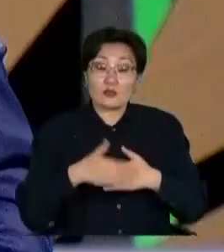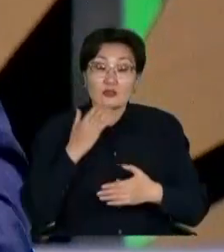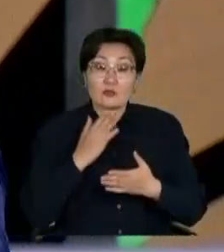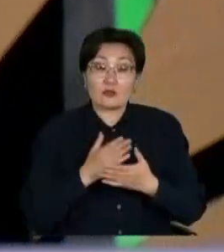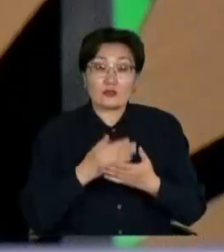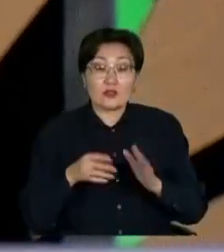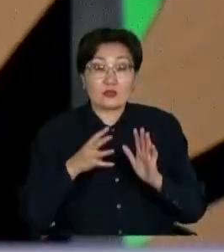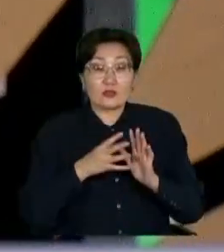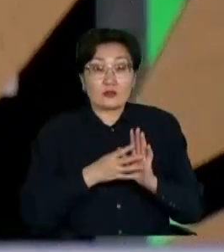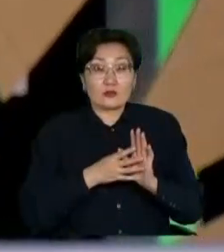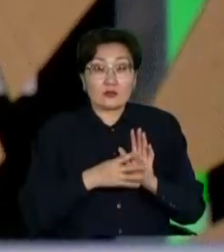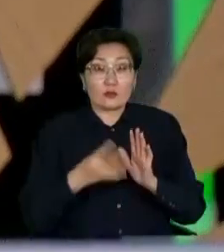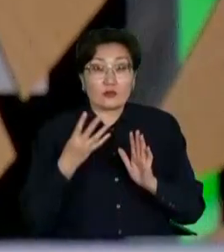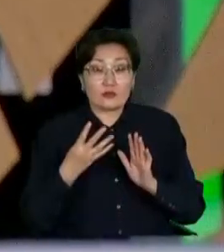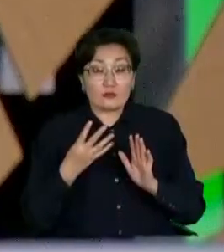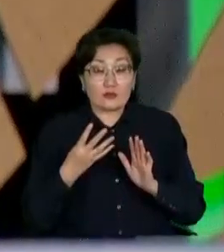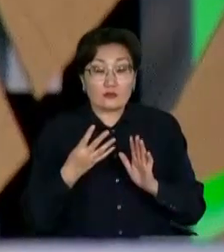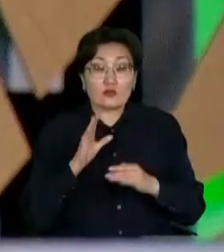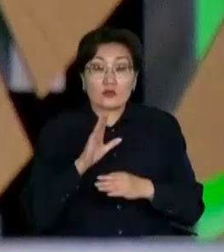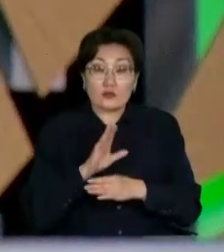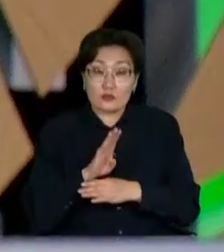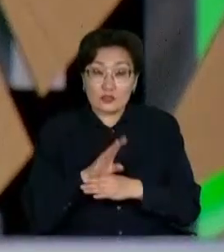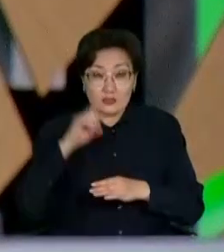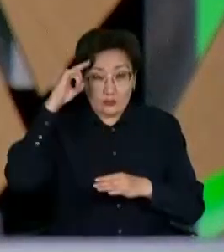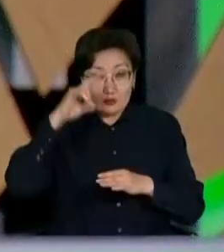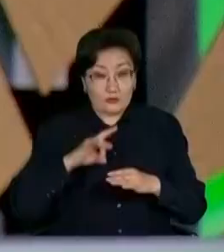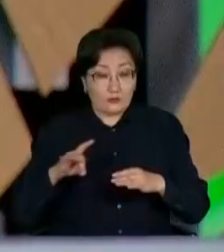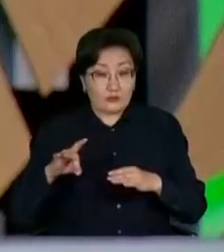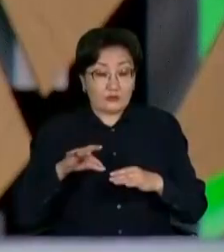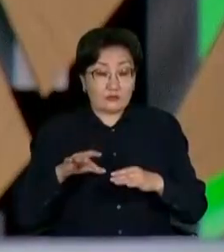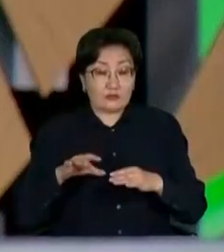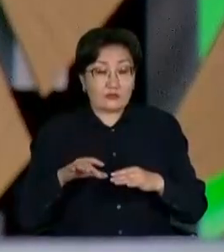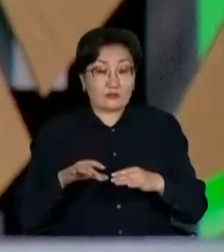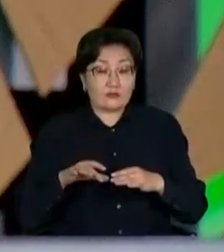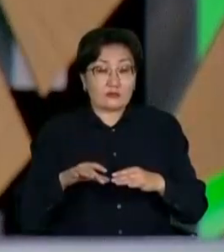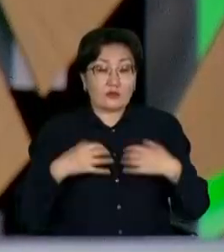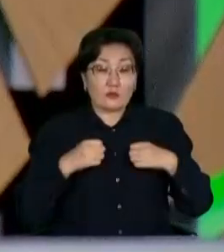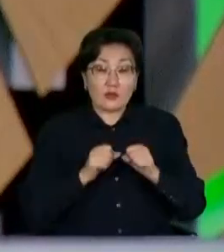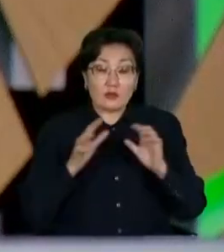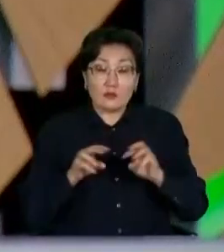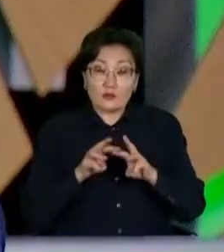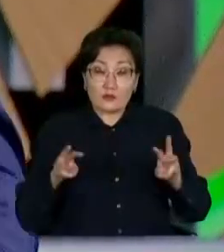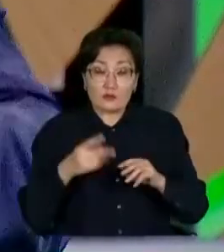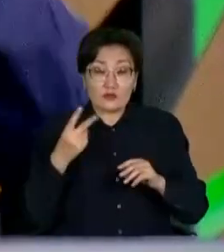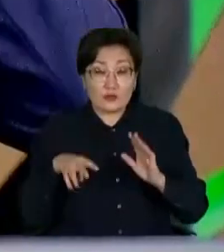Мысалы, ол жаңа 94-ші бұйрық қой, Қазақстан Республикасы денсаулық министрлігі 27 тамыздағы